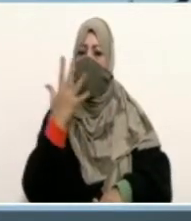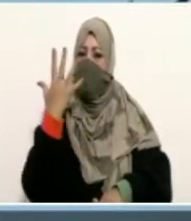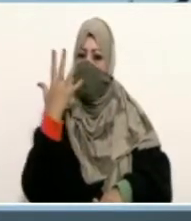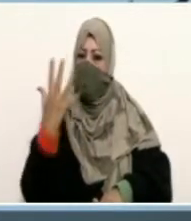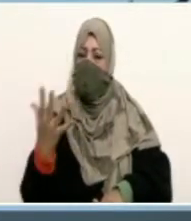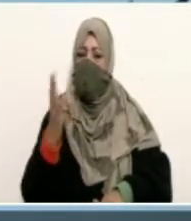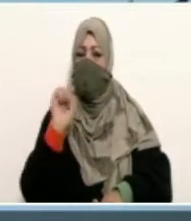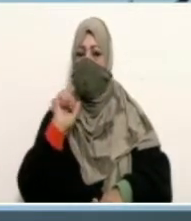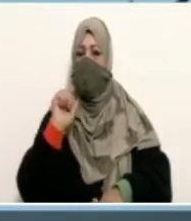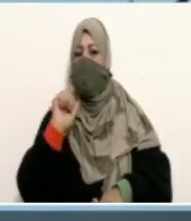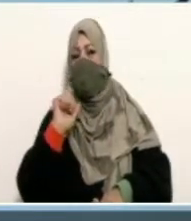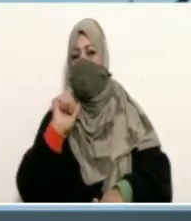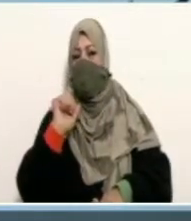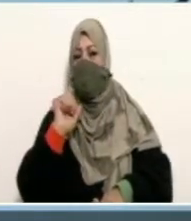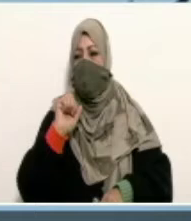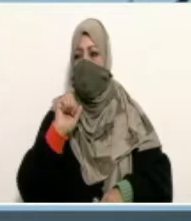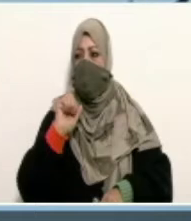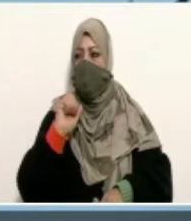فيقول له هذا المبلغ يعني